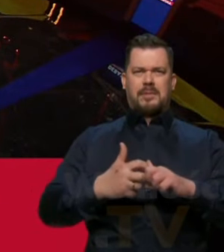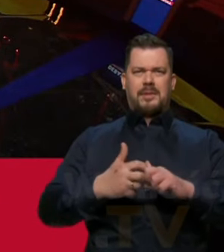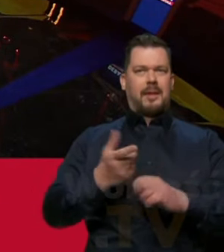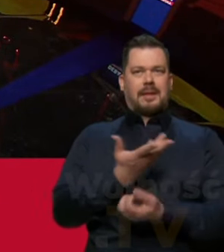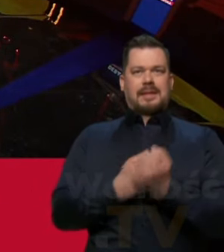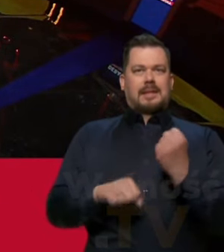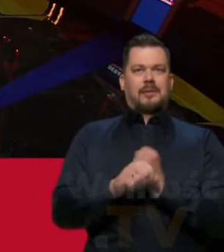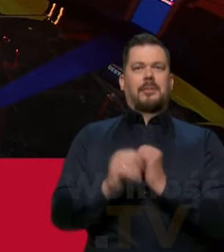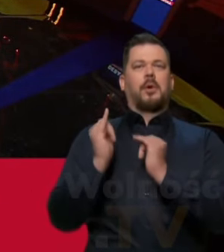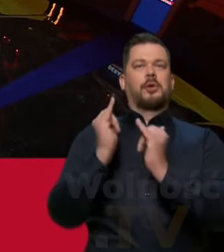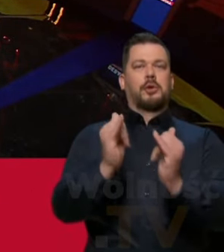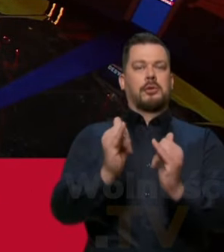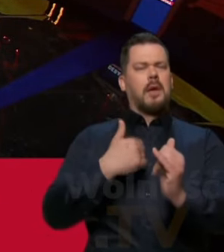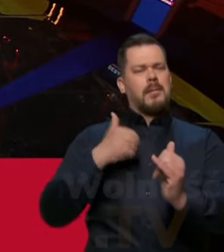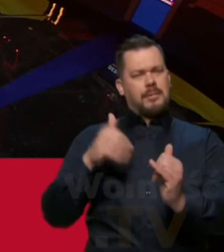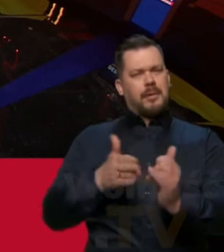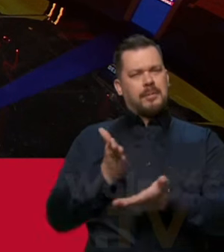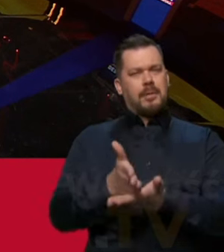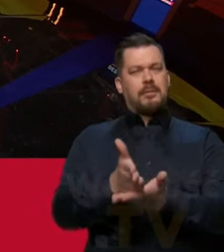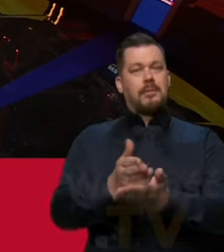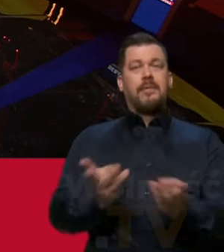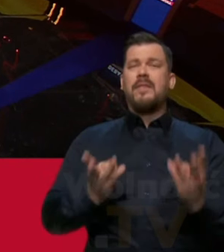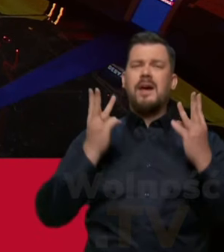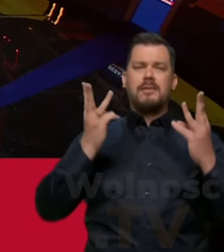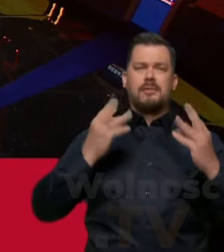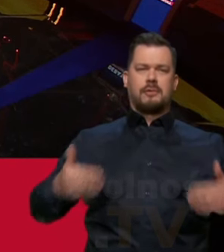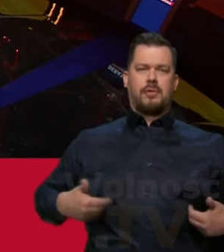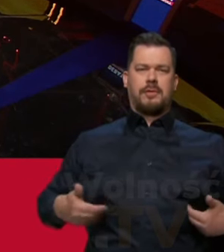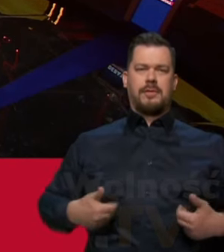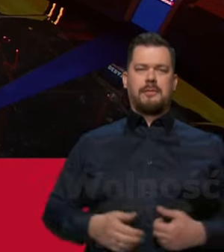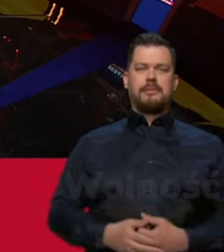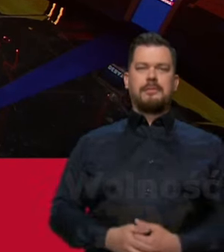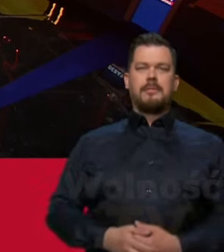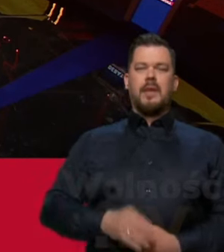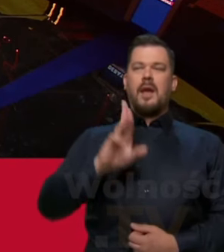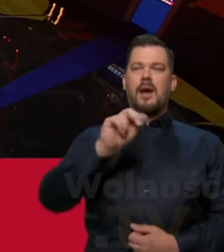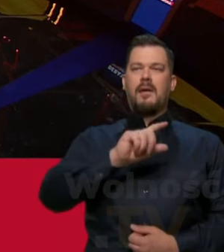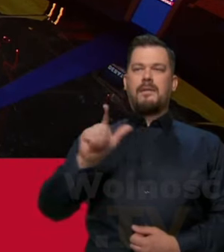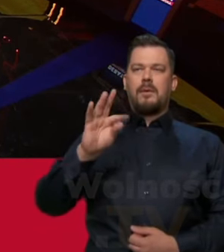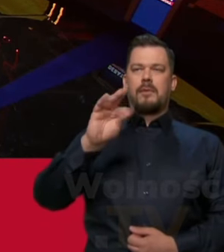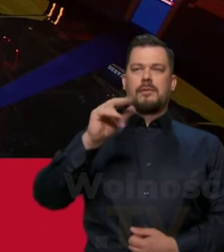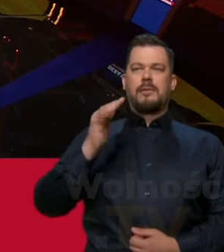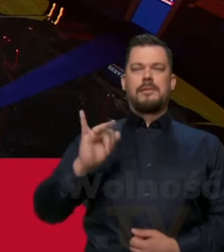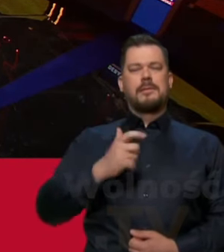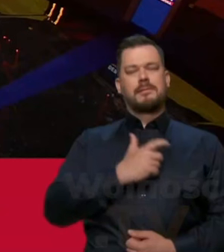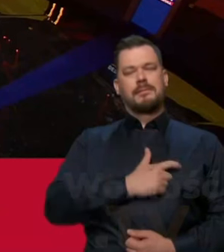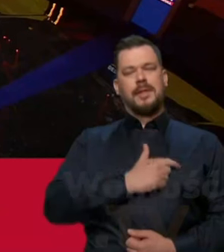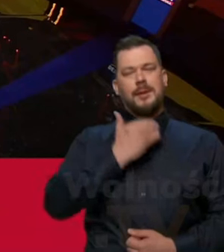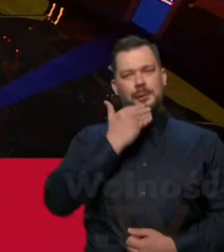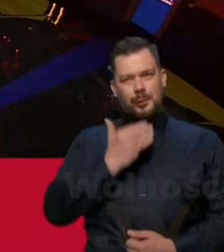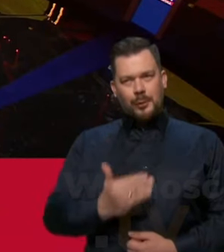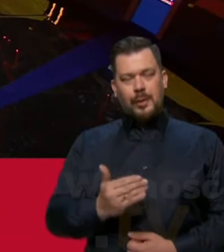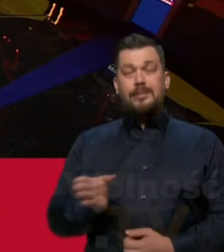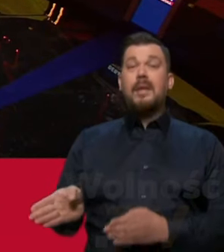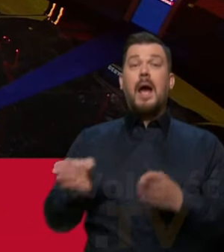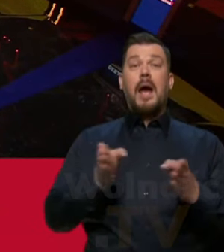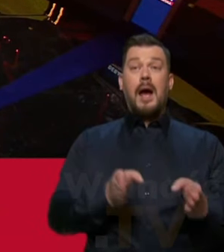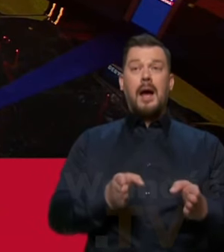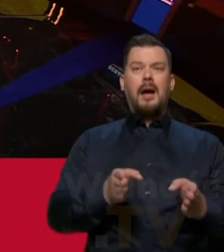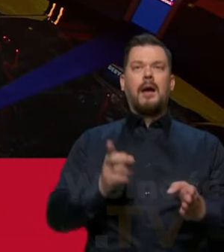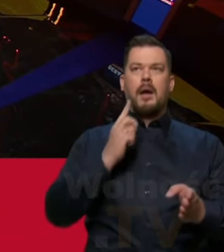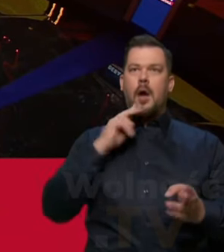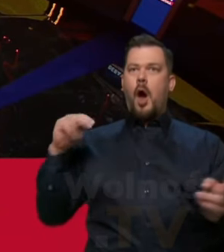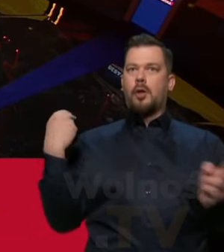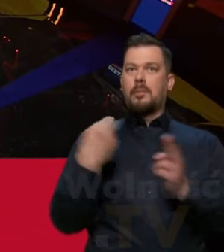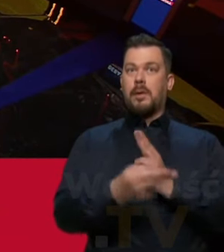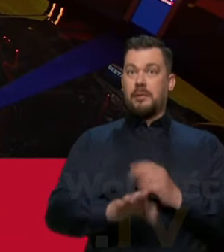zastąpimy państwa, ale dużo możemy zrobić, bo zdrowie jest najważniejsze. Rafał Trzaskowski, bardzo serdecznie dziękujemy. I tutaj pojawiła się